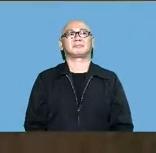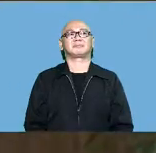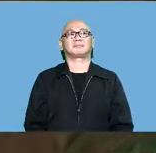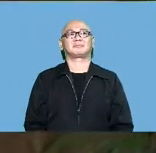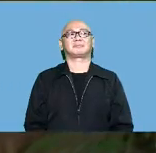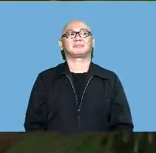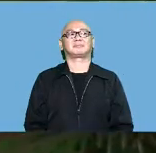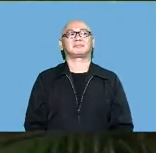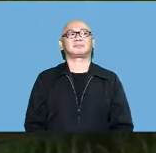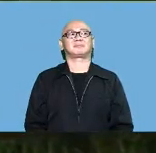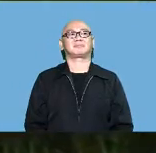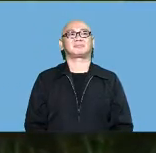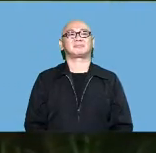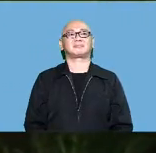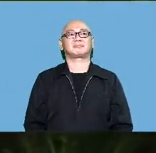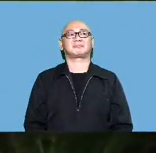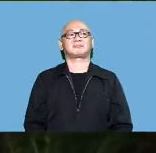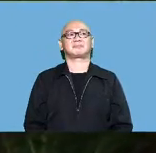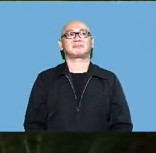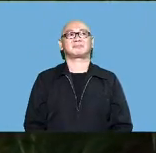senang marahmu,